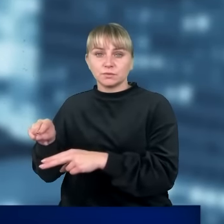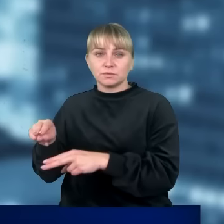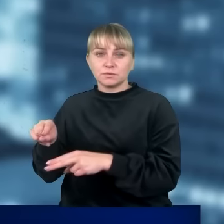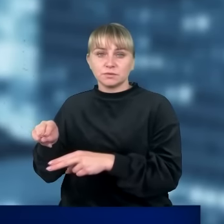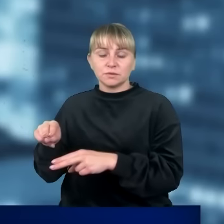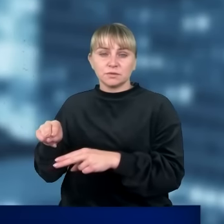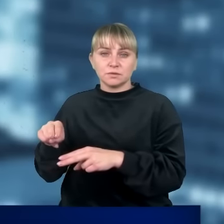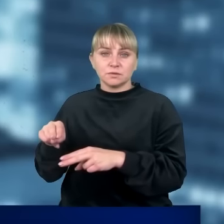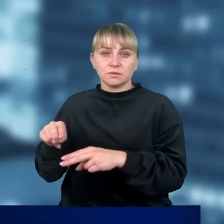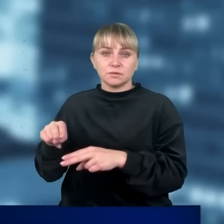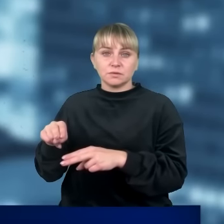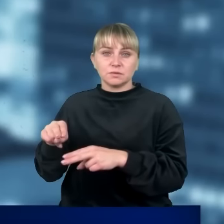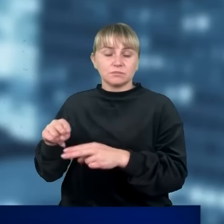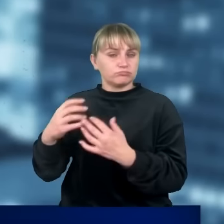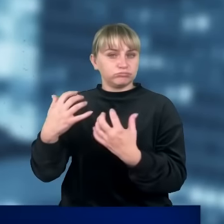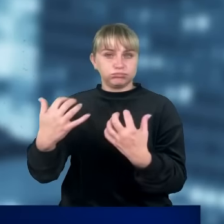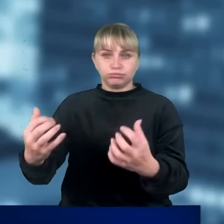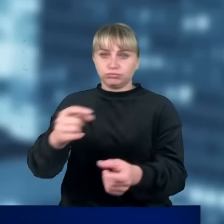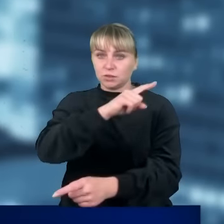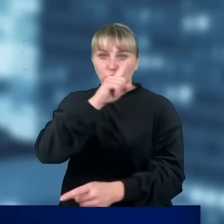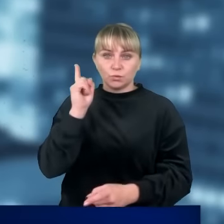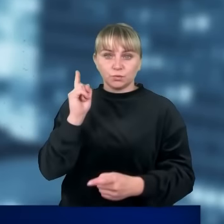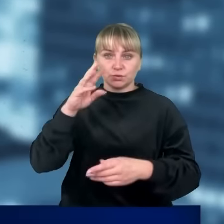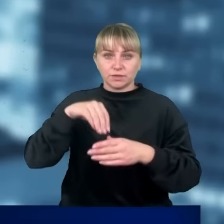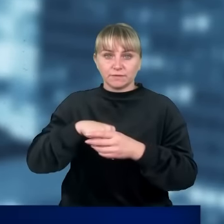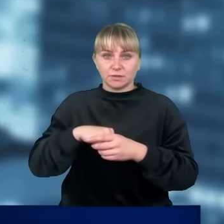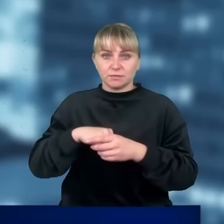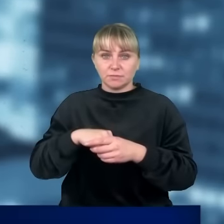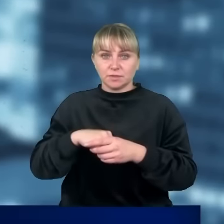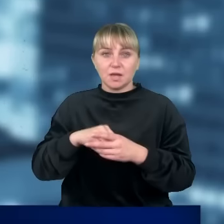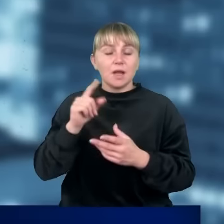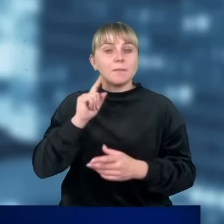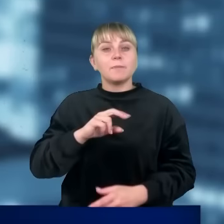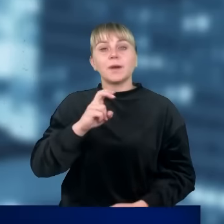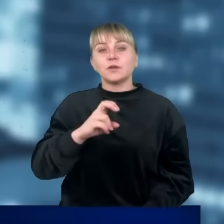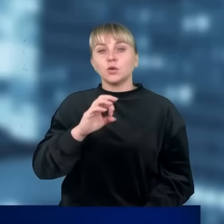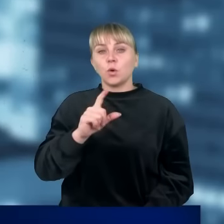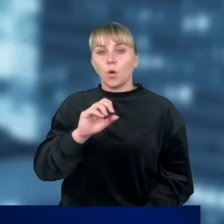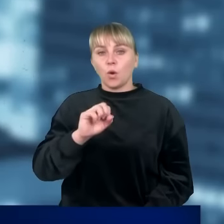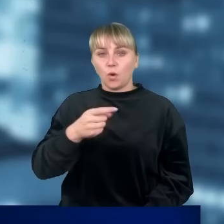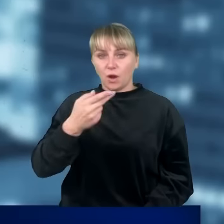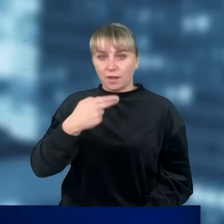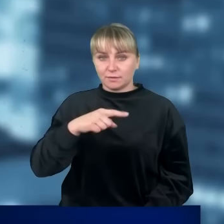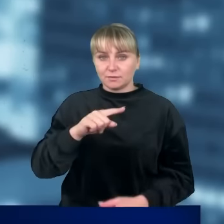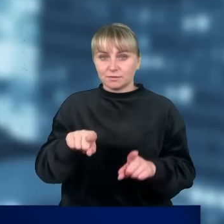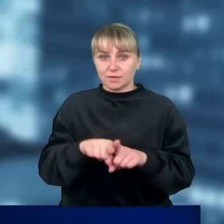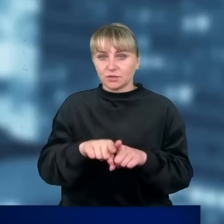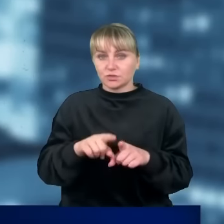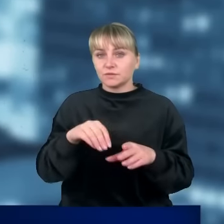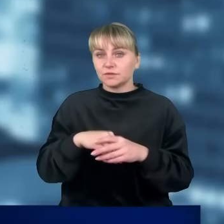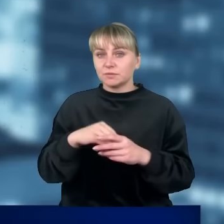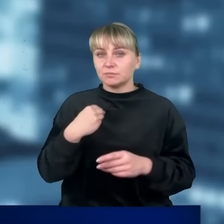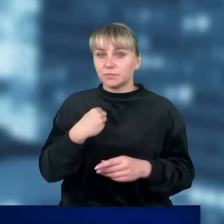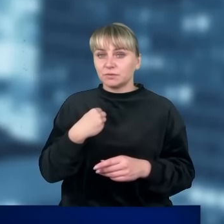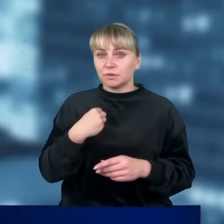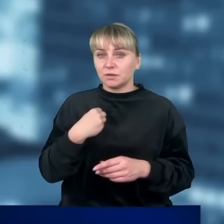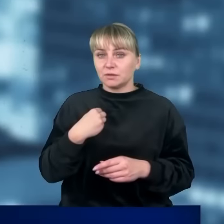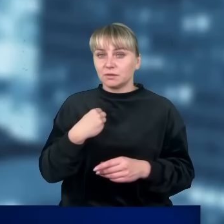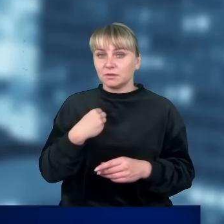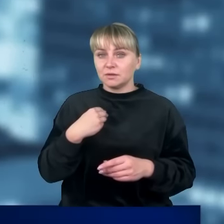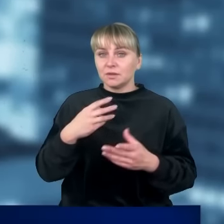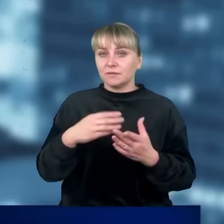rzesze aktywistów, na których czele stała pani reżyser Agnieszka Holland. No, była też liderka strajku kobiet